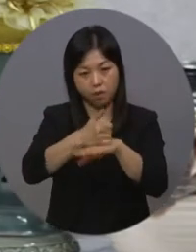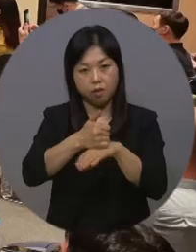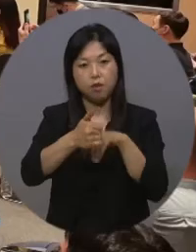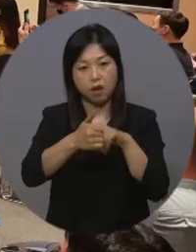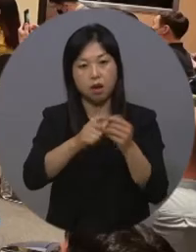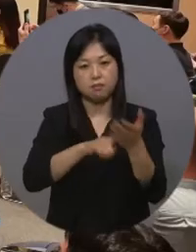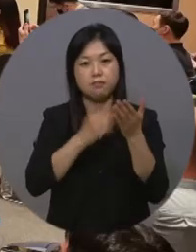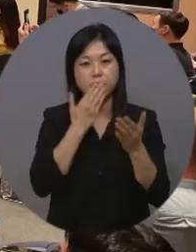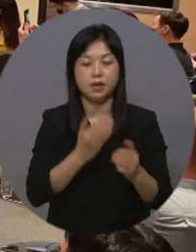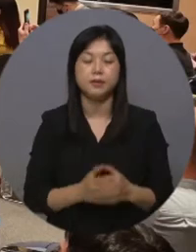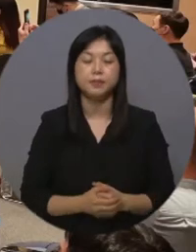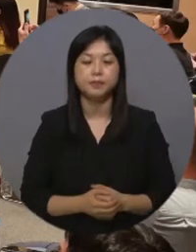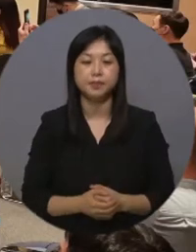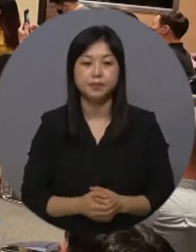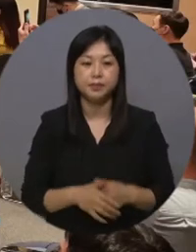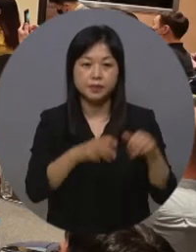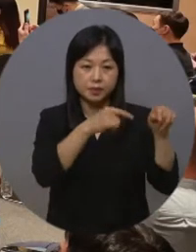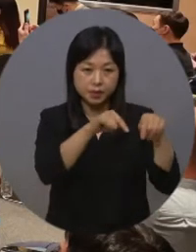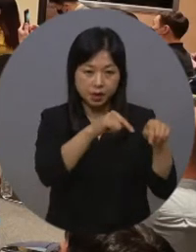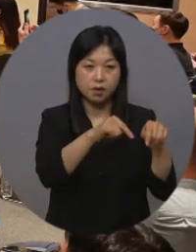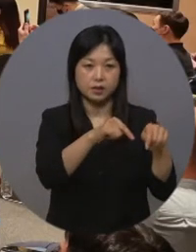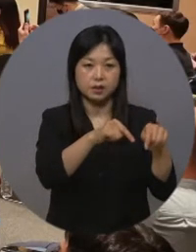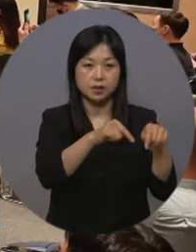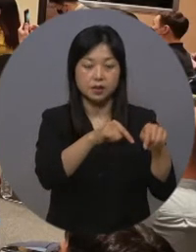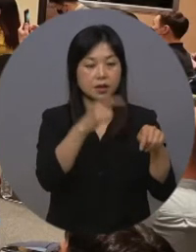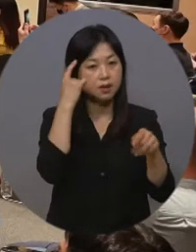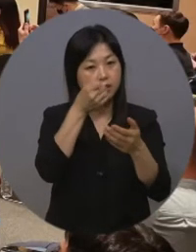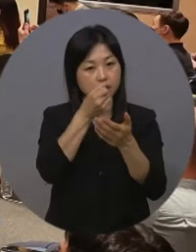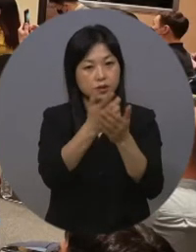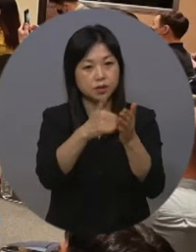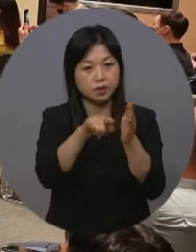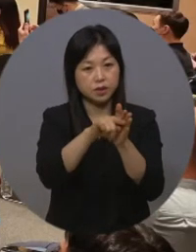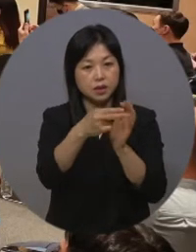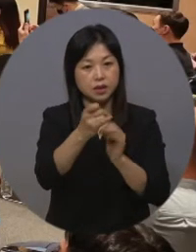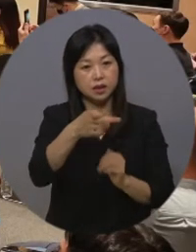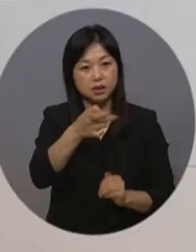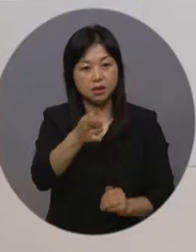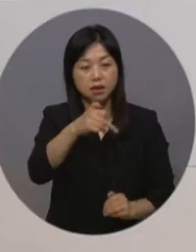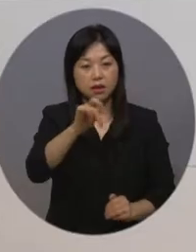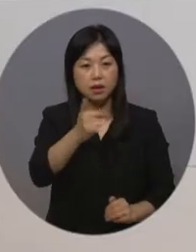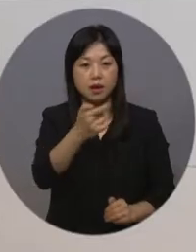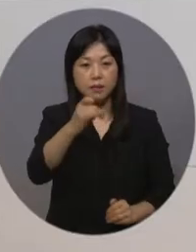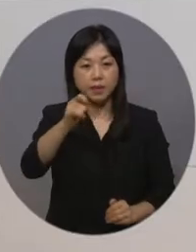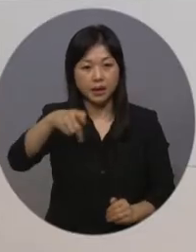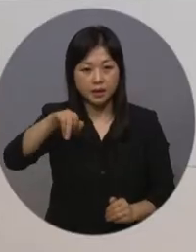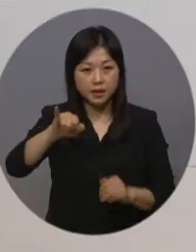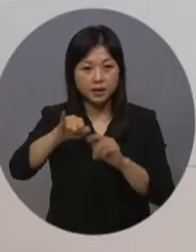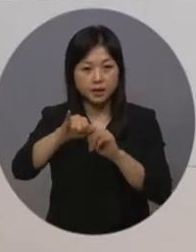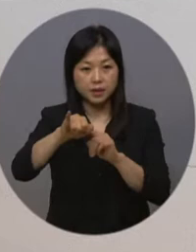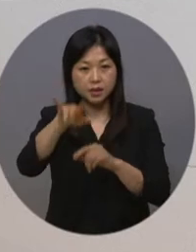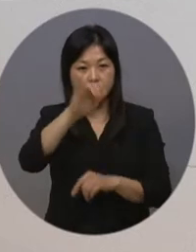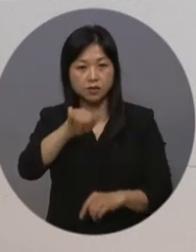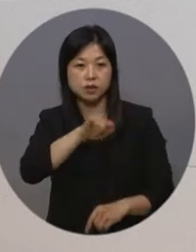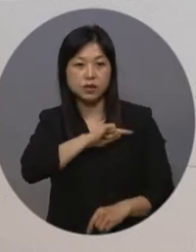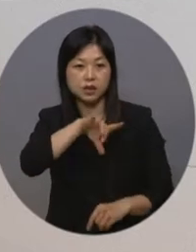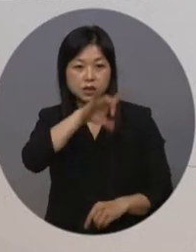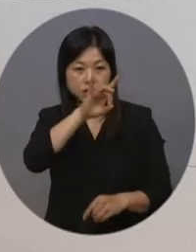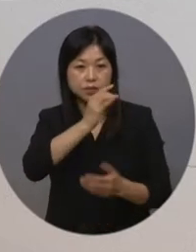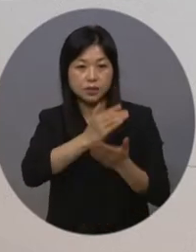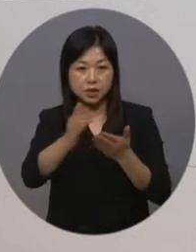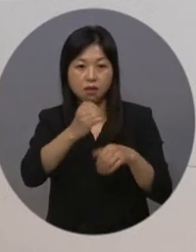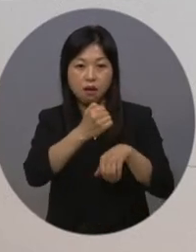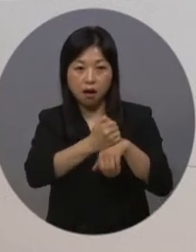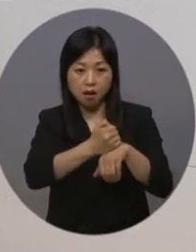합니다. 정책 의사결정을 위한 데이터 칸막이 전국 최초 제거라는 정책으로 빅데이터